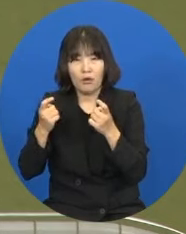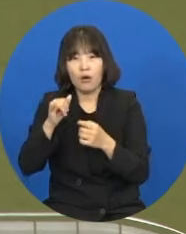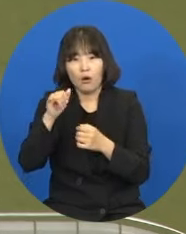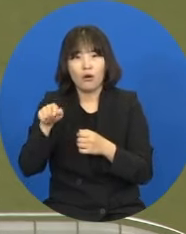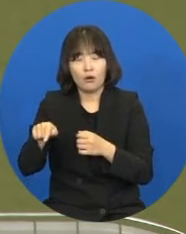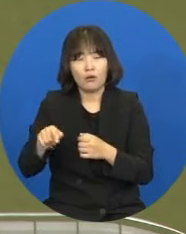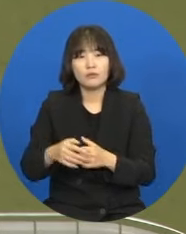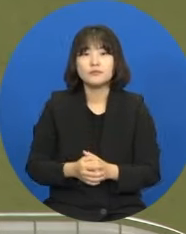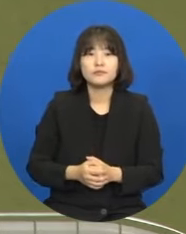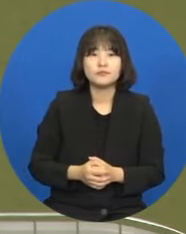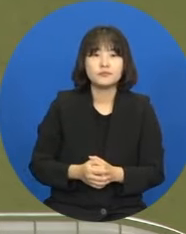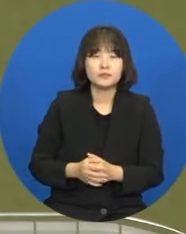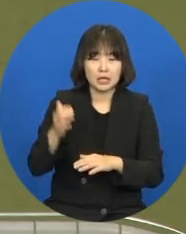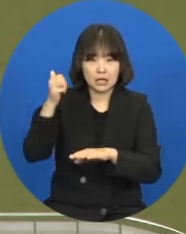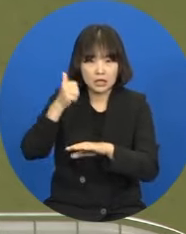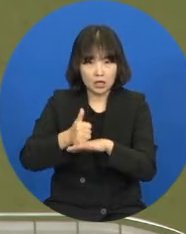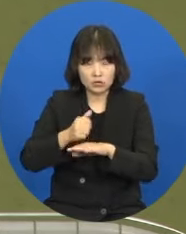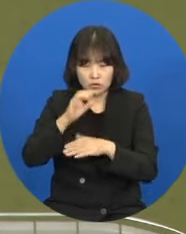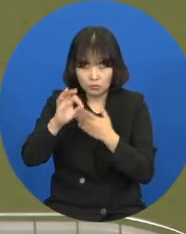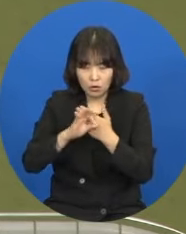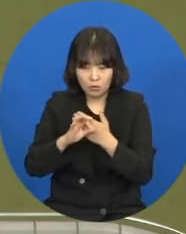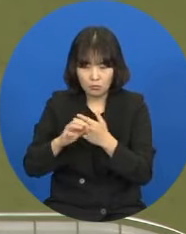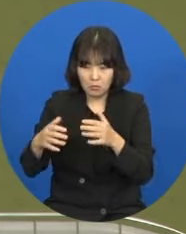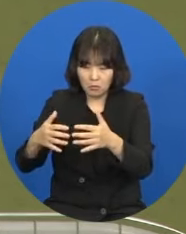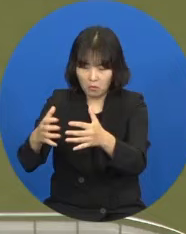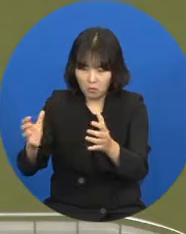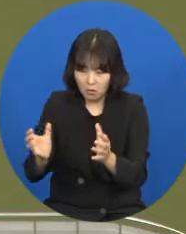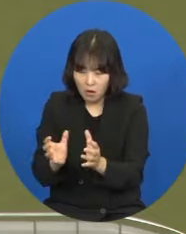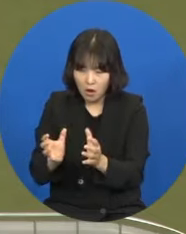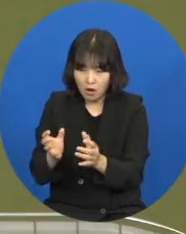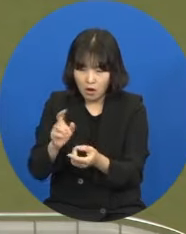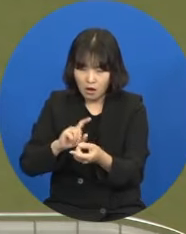보면 나중에 점점 얘들이 탐욕스러운